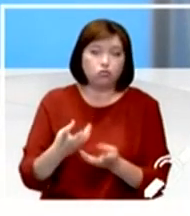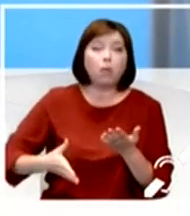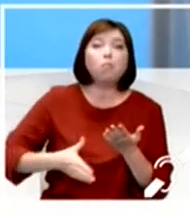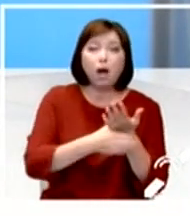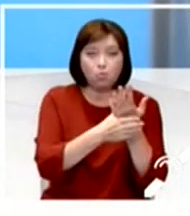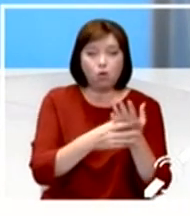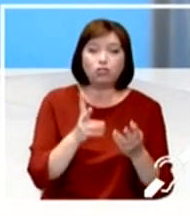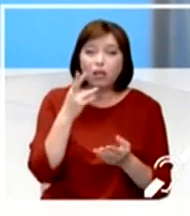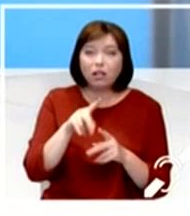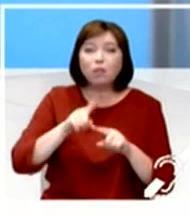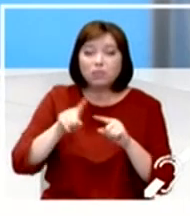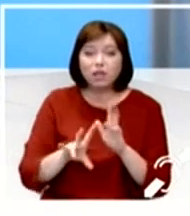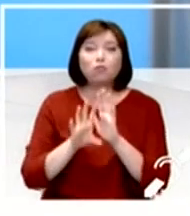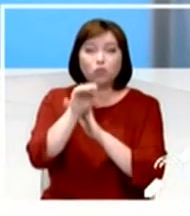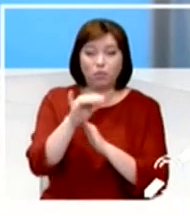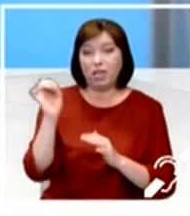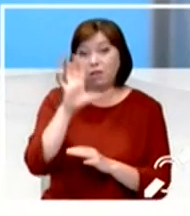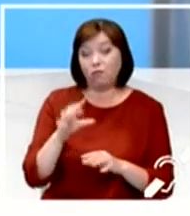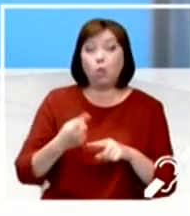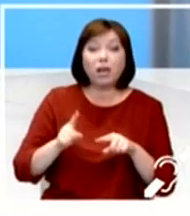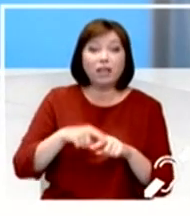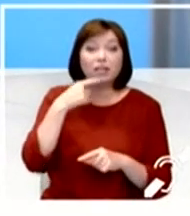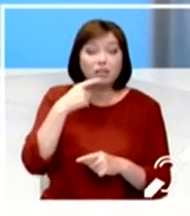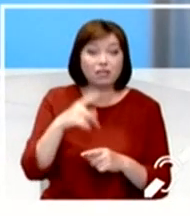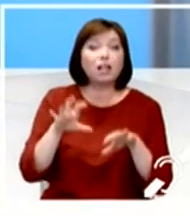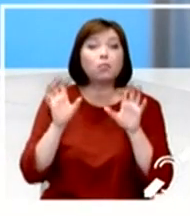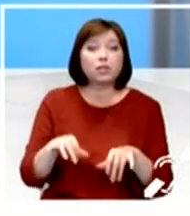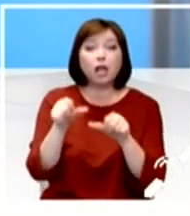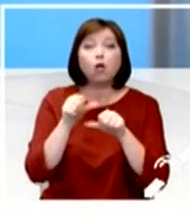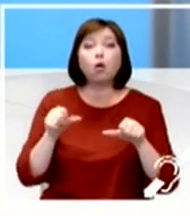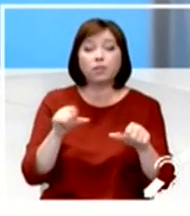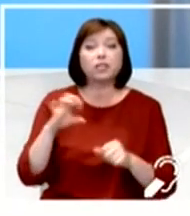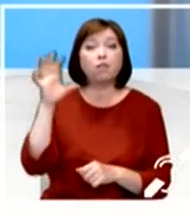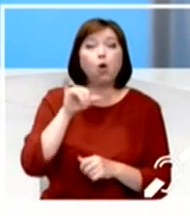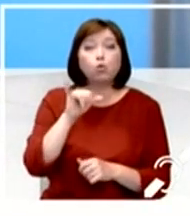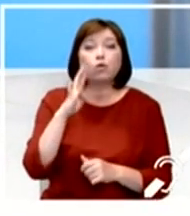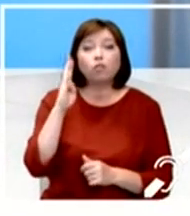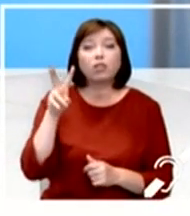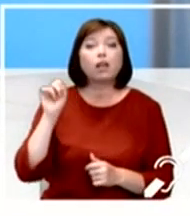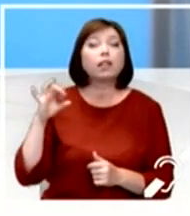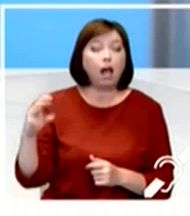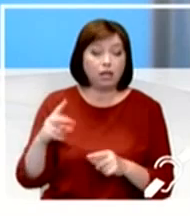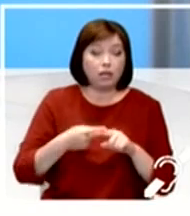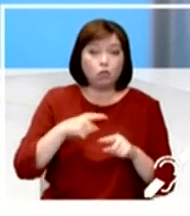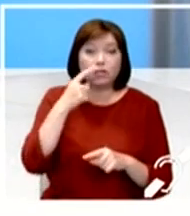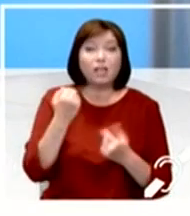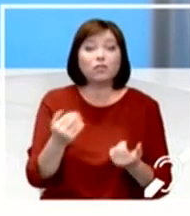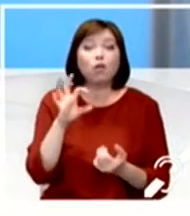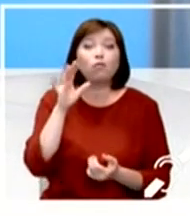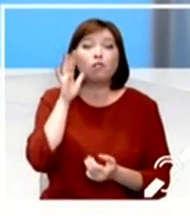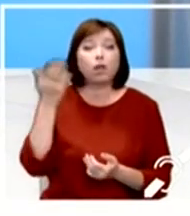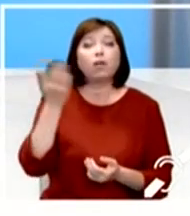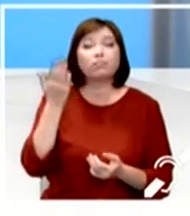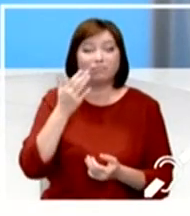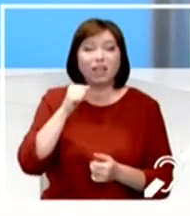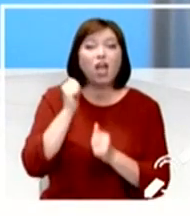curând membre ale Uniunii Europene. Este mesajul președintelui Comisiei Europene Ursula von der Leyen transmis astăzi în timpul discursului